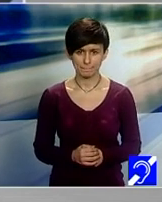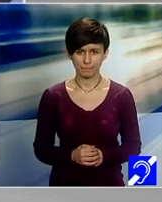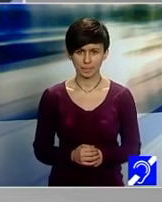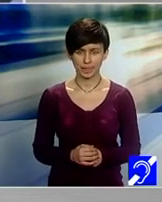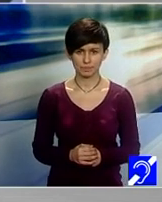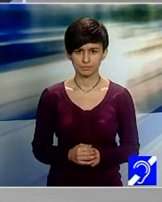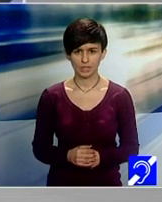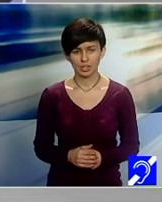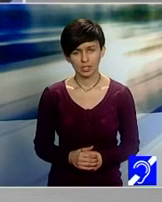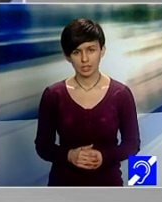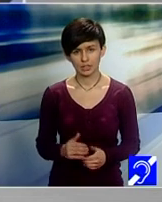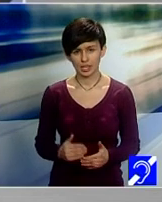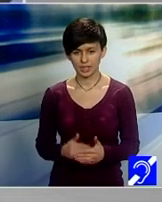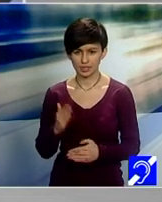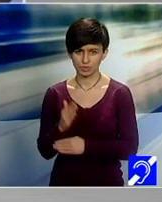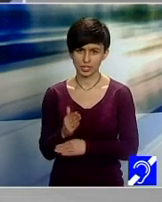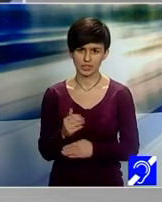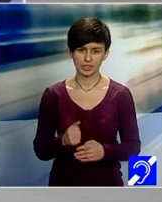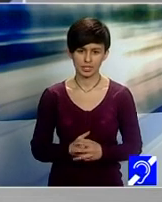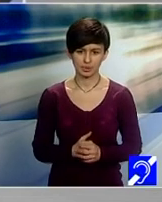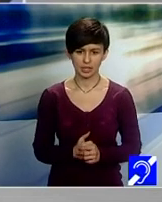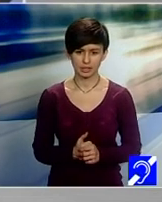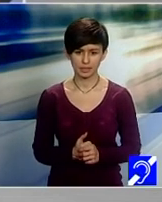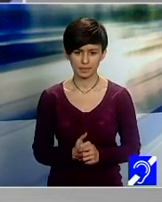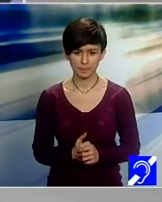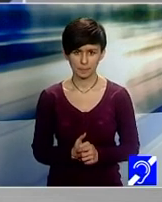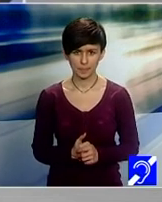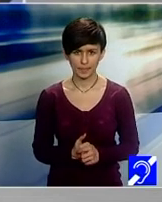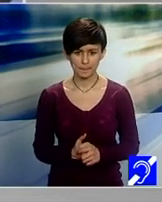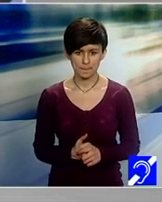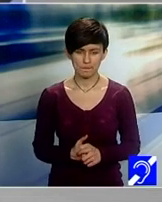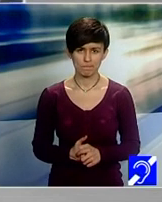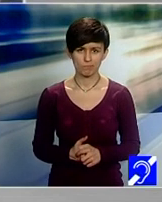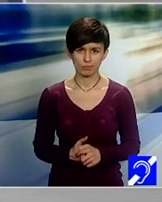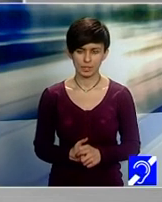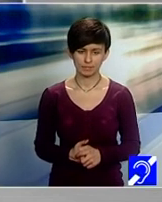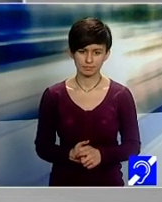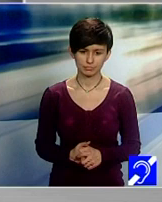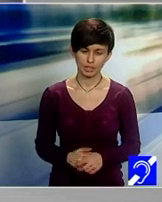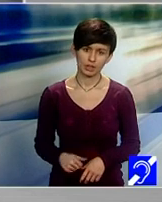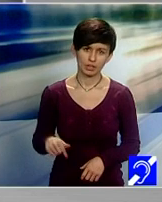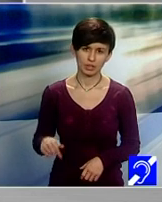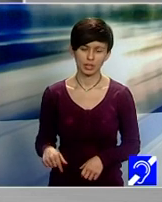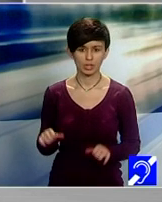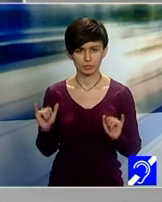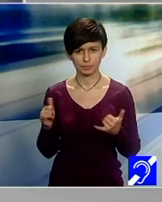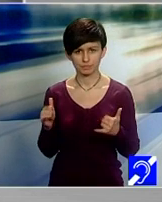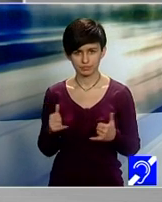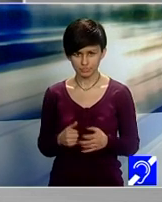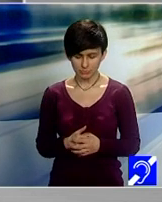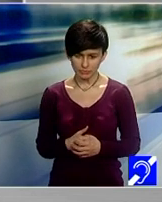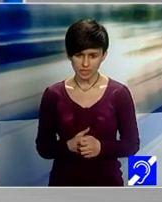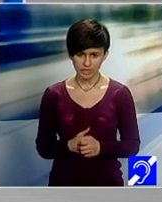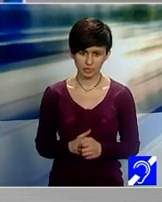până la urmă este tot în detrimentul consumatorilor. Deci, da, practic, clar, în momentul de față, ce se întâmplă? Banca. Există